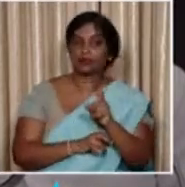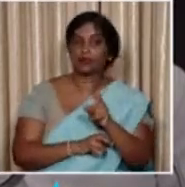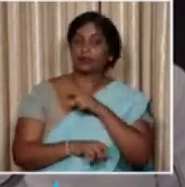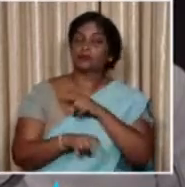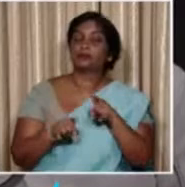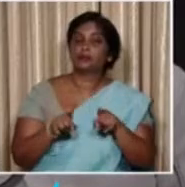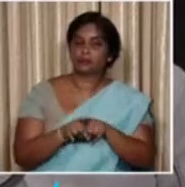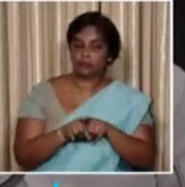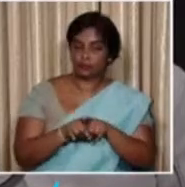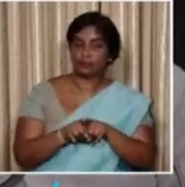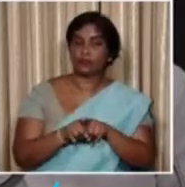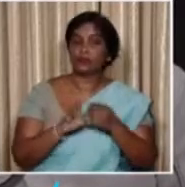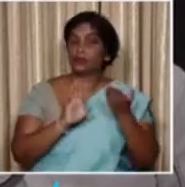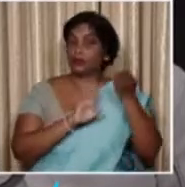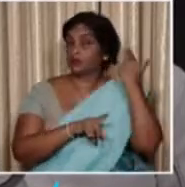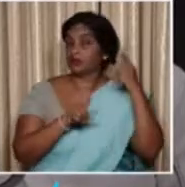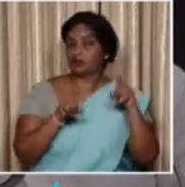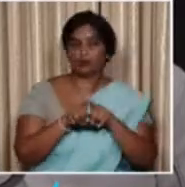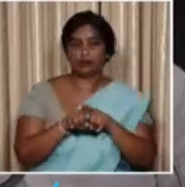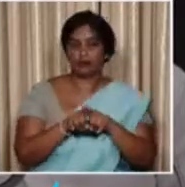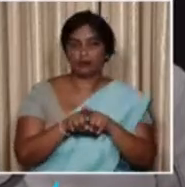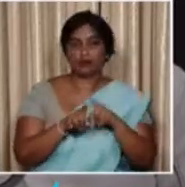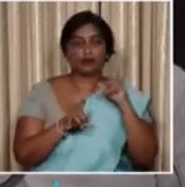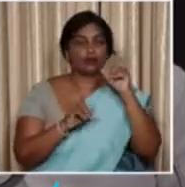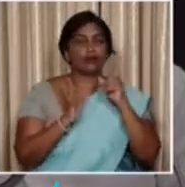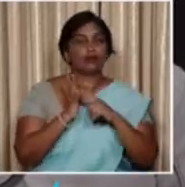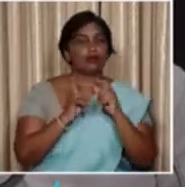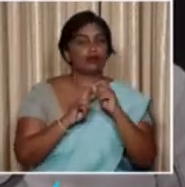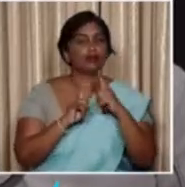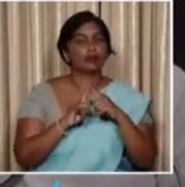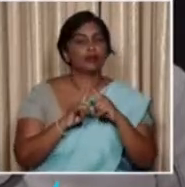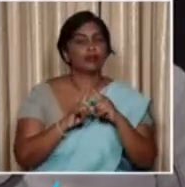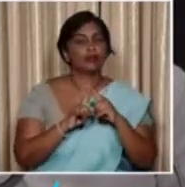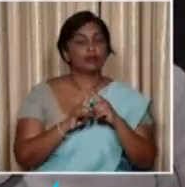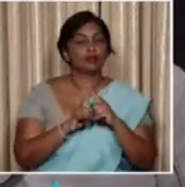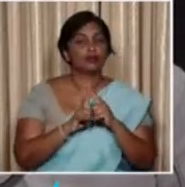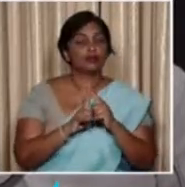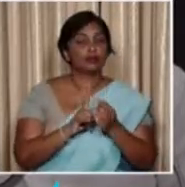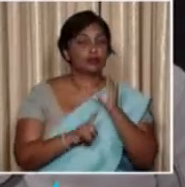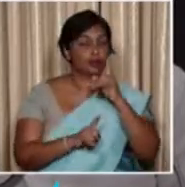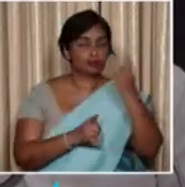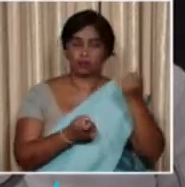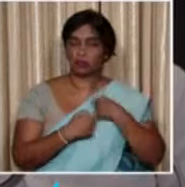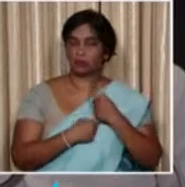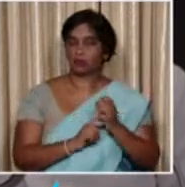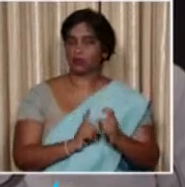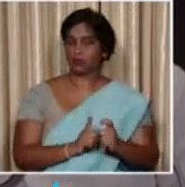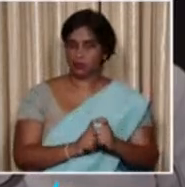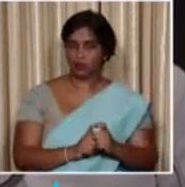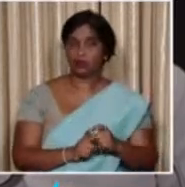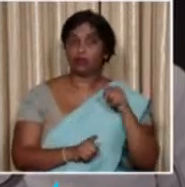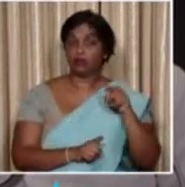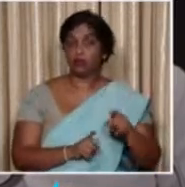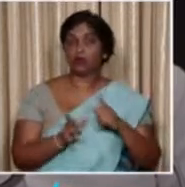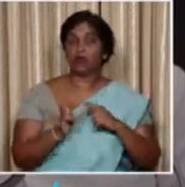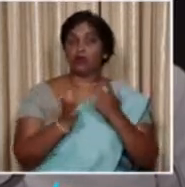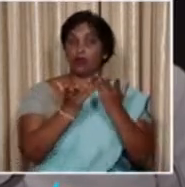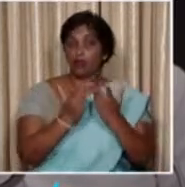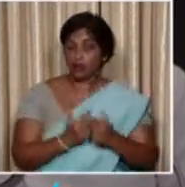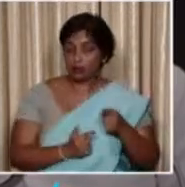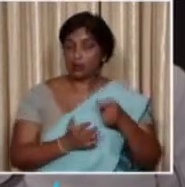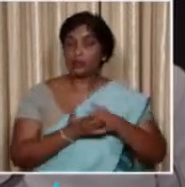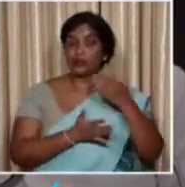වගේම වෙනදට වඩා කෝප් කමිටුවේ සභාපතිවරයා බොහොම තදින් අපිට කියා සිටියා මේ විගණන